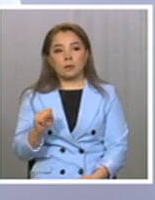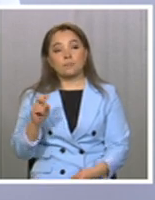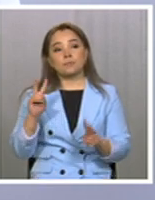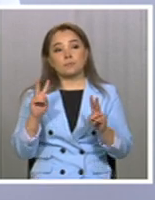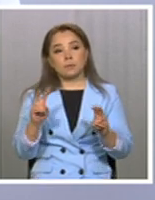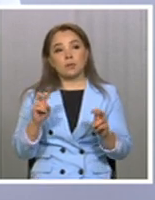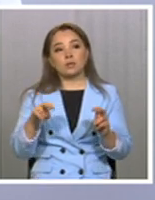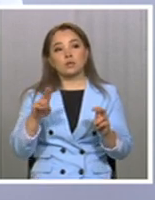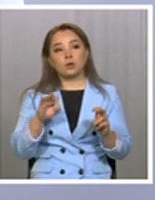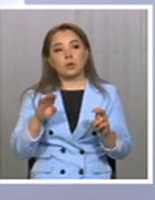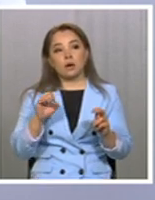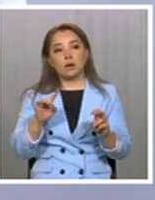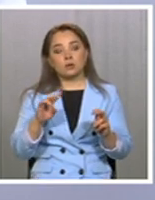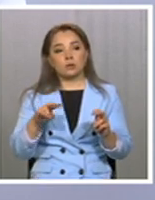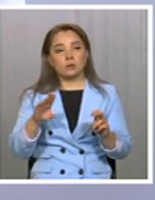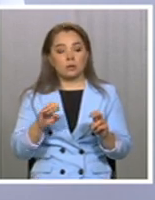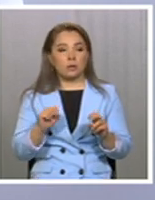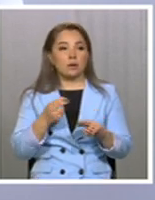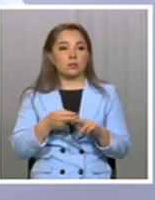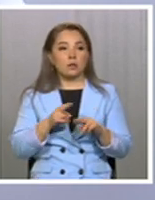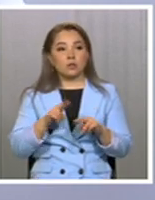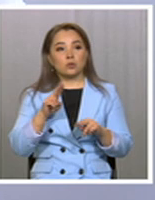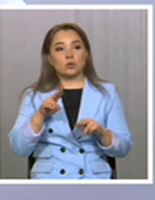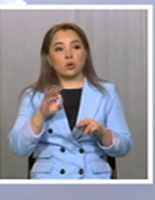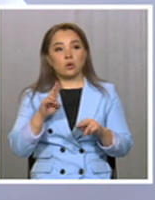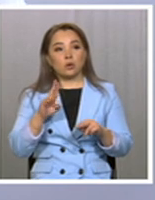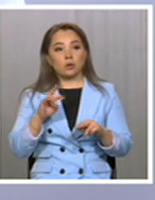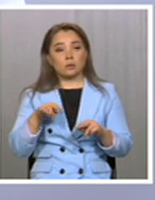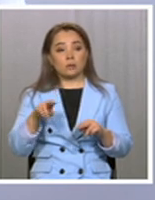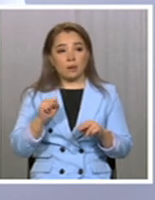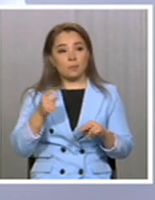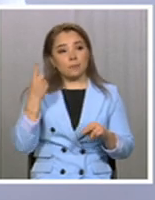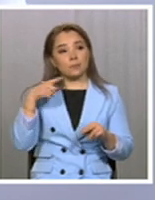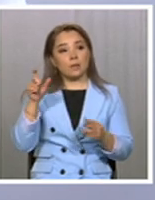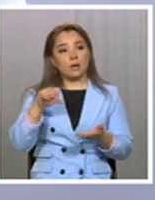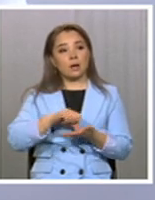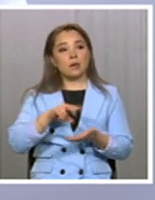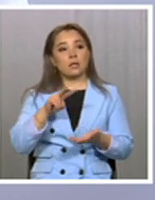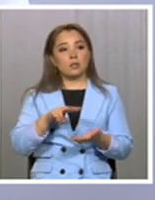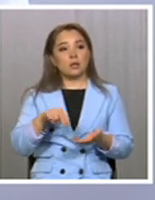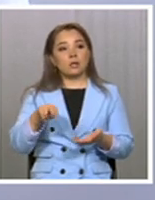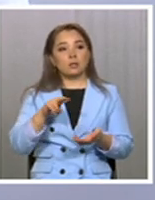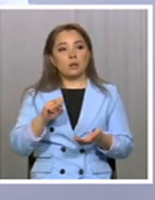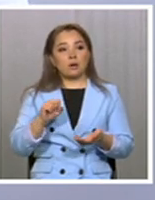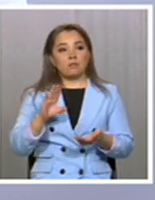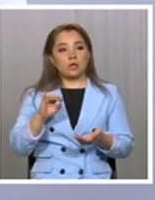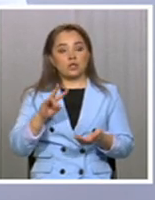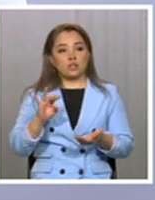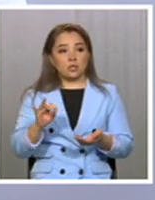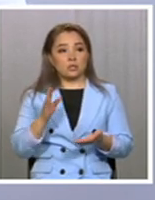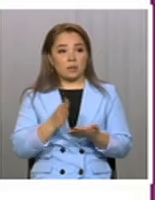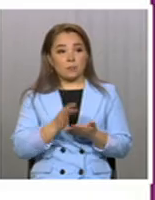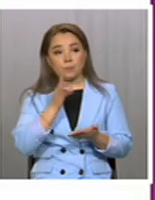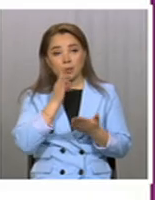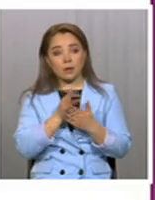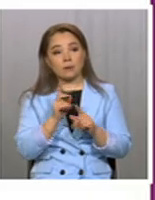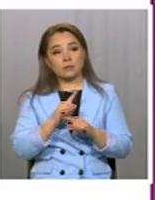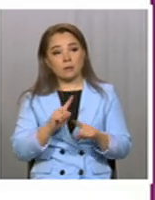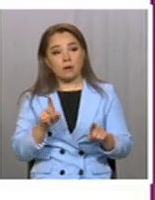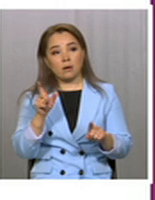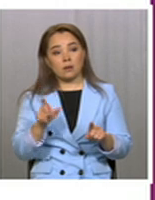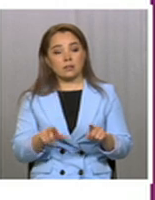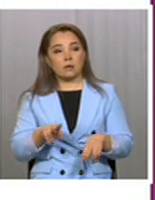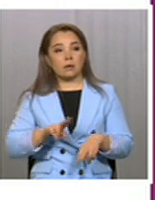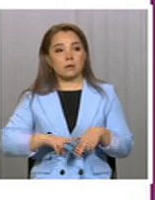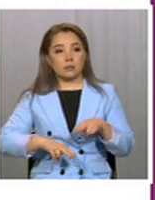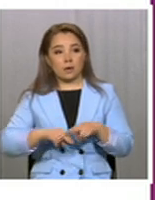немесе Джаконда. Оның авторы Леонардо да Винчи. Ерекшелігі адамның көңіл